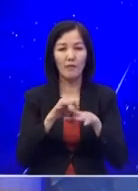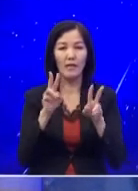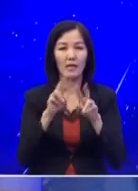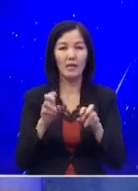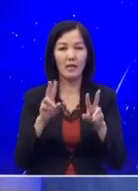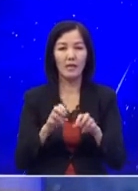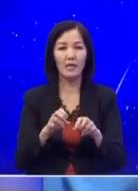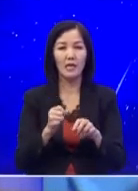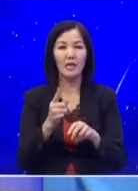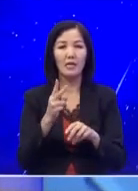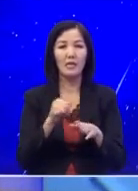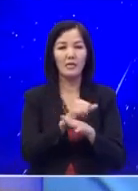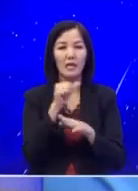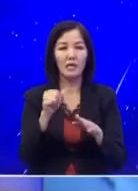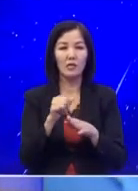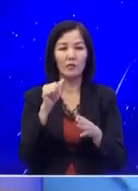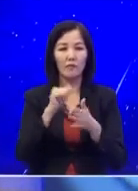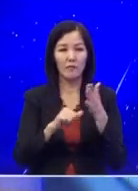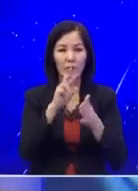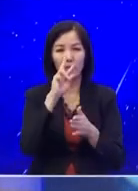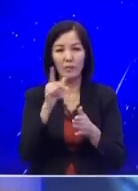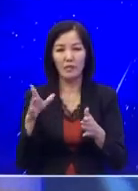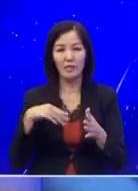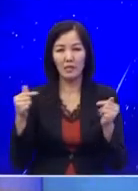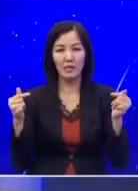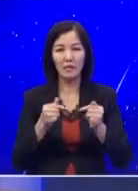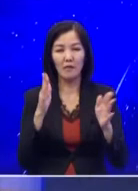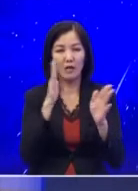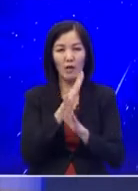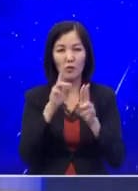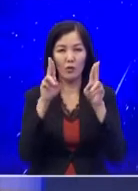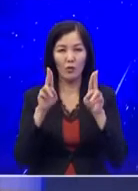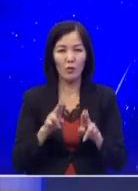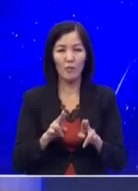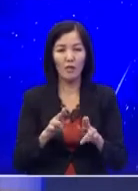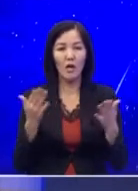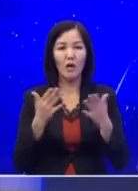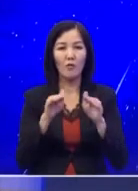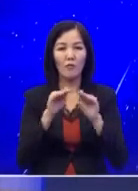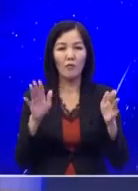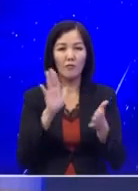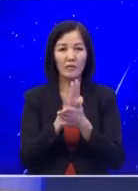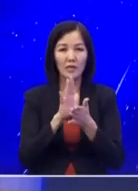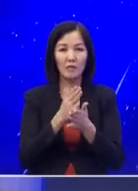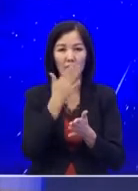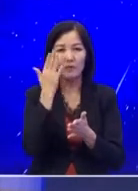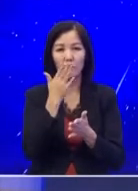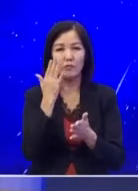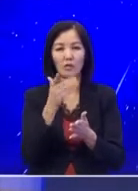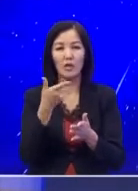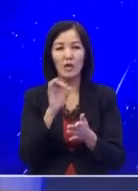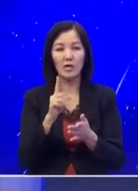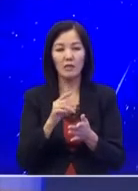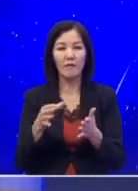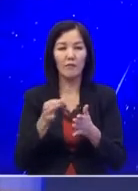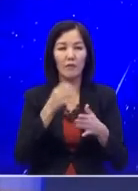за несколько часов выявлен ряд автомобилей, не соответствующих экологическим нормам. Каков уровень загрязненности воздуха от выхлопных газов в областном